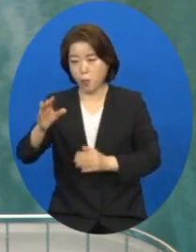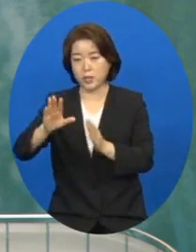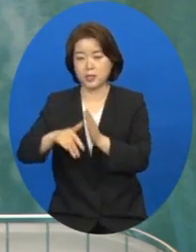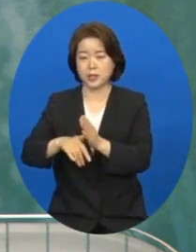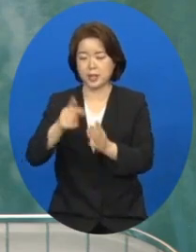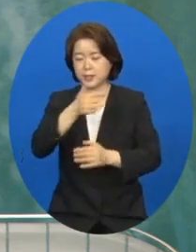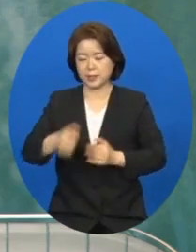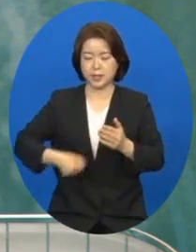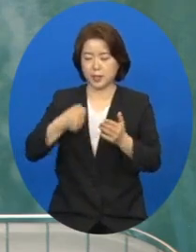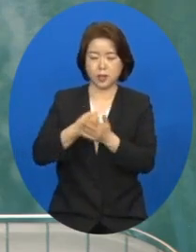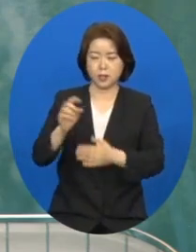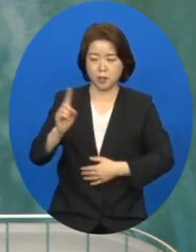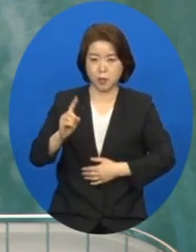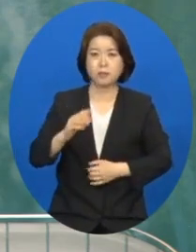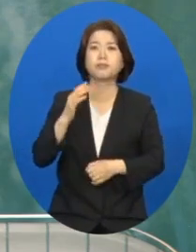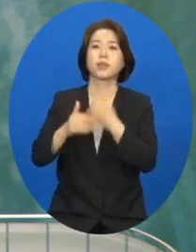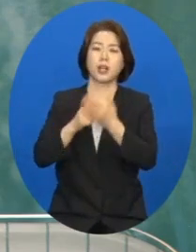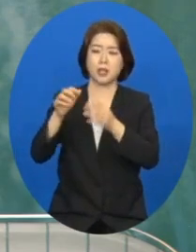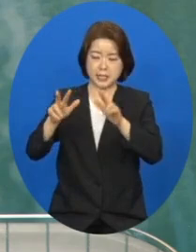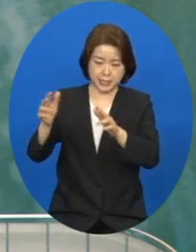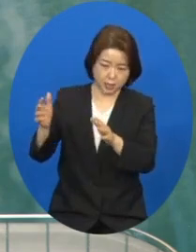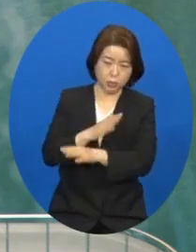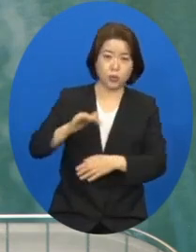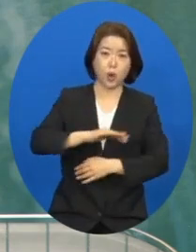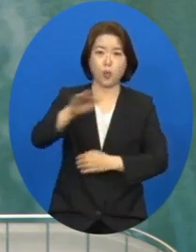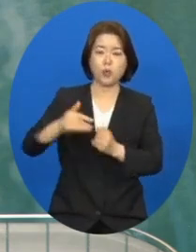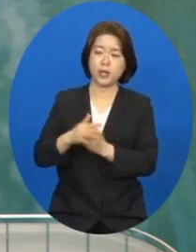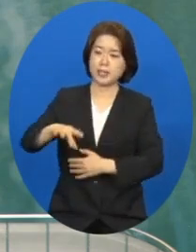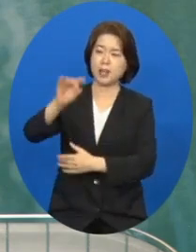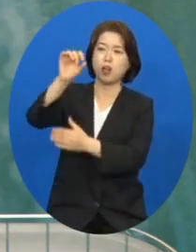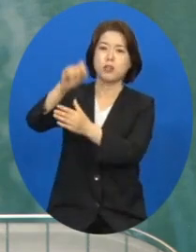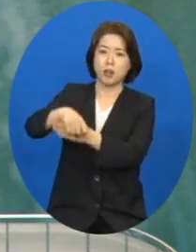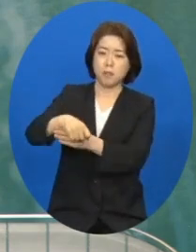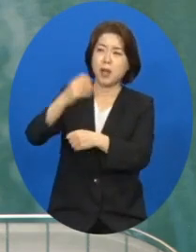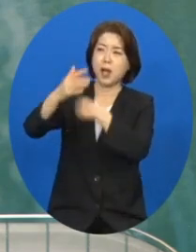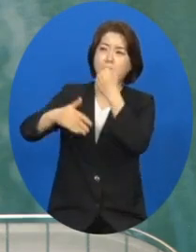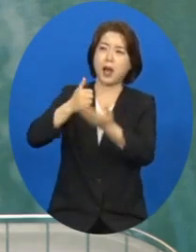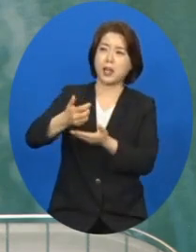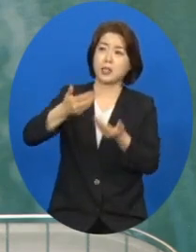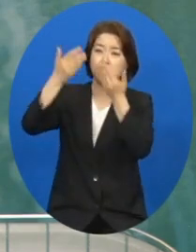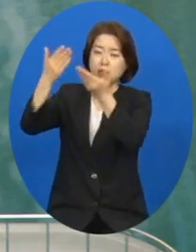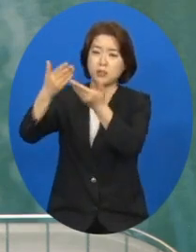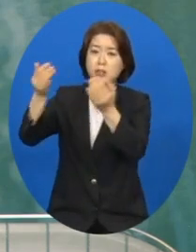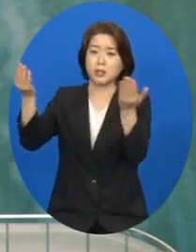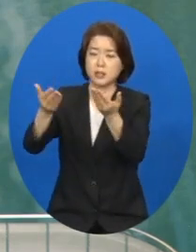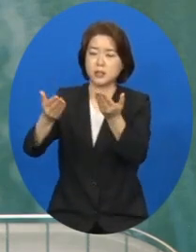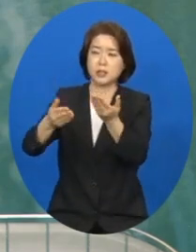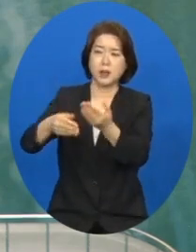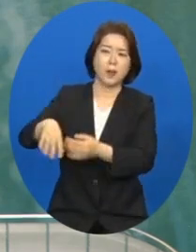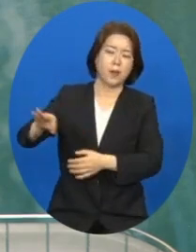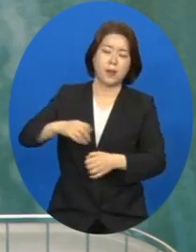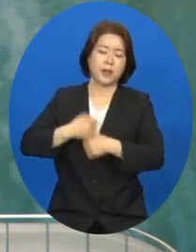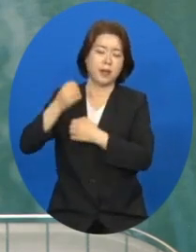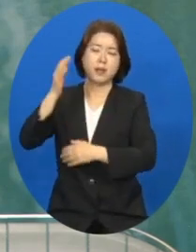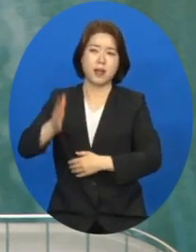하나가, 하나님, 이제부터 우리가 첫 열매를 하나님께 드리는 일을 소홀히